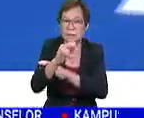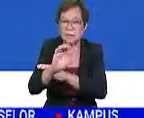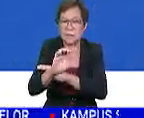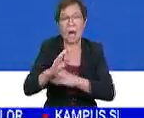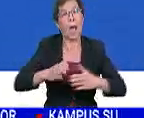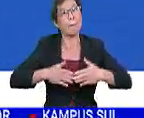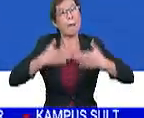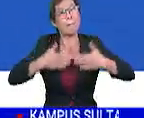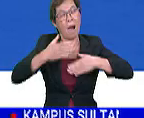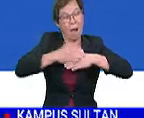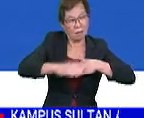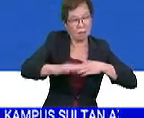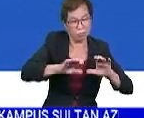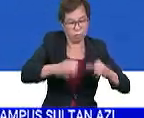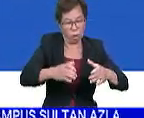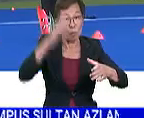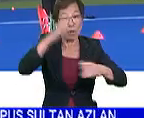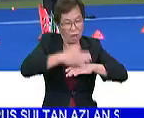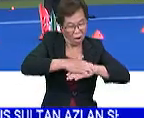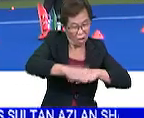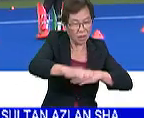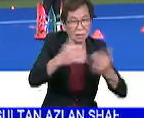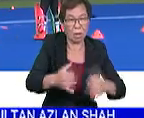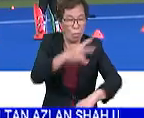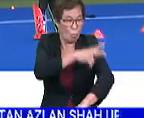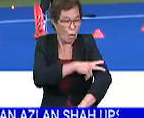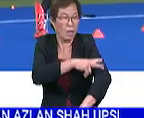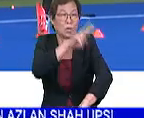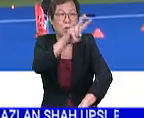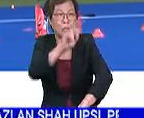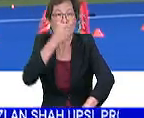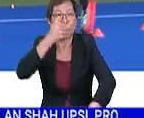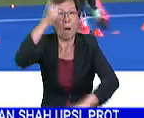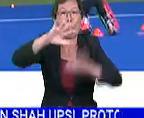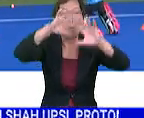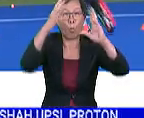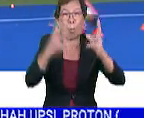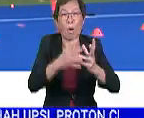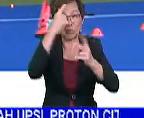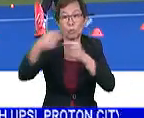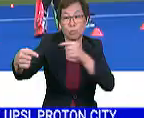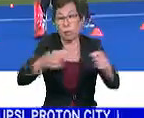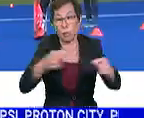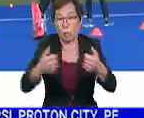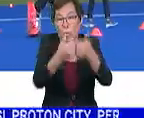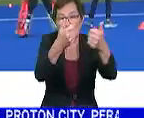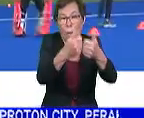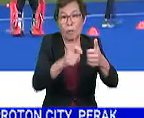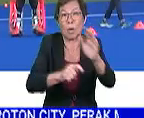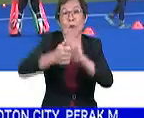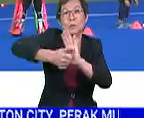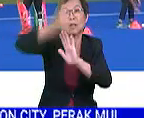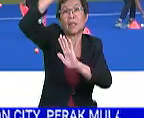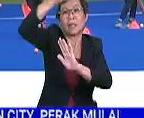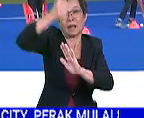hati untuk menghantar skuad Malaysia yang kini berada di ranking 20 terbaik dunia untuk beraksi di kejohanan tertinggi